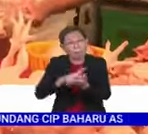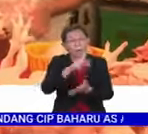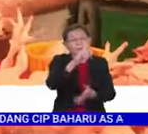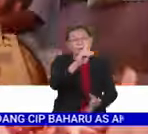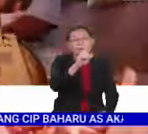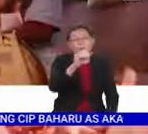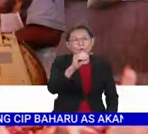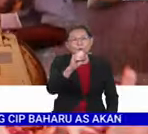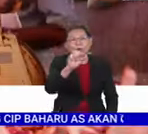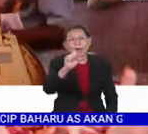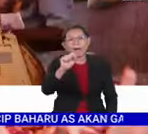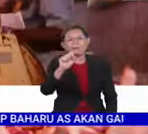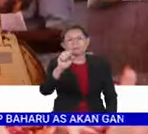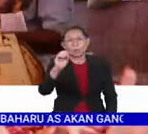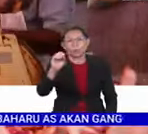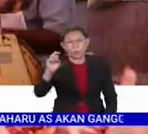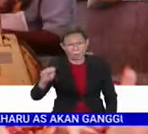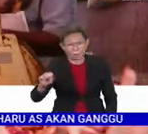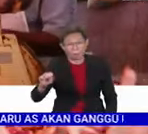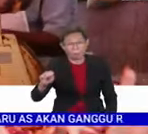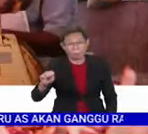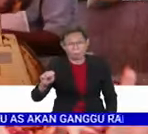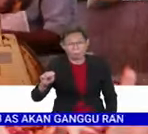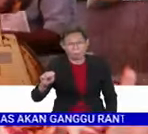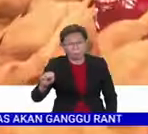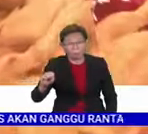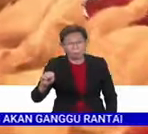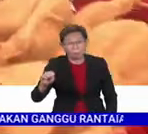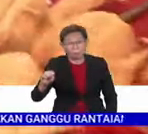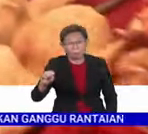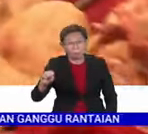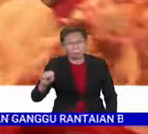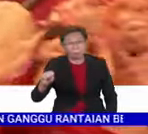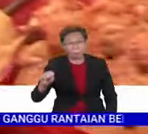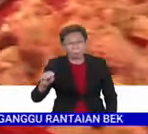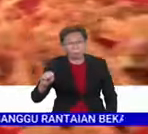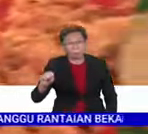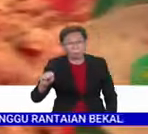DOSM ataupun Jabatan Perangkaan Negara